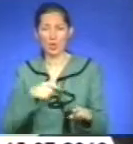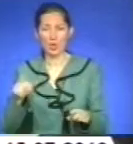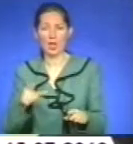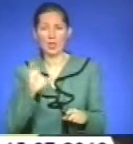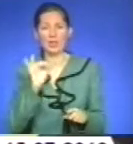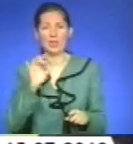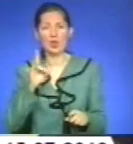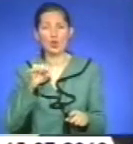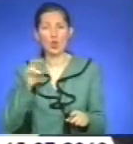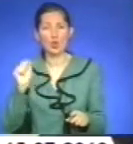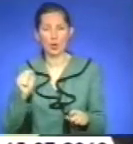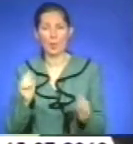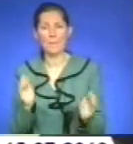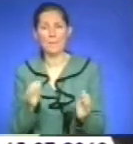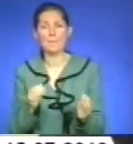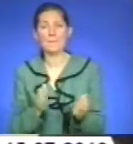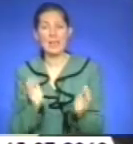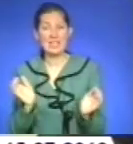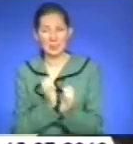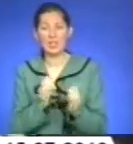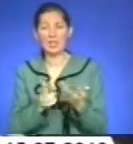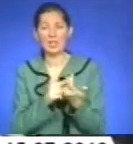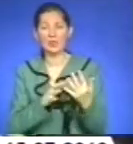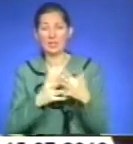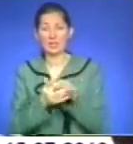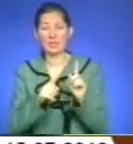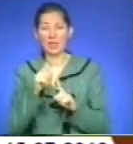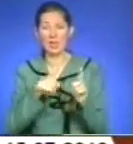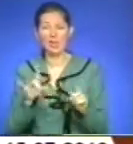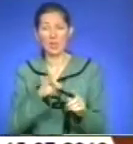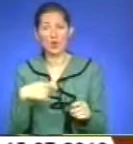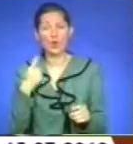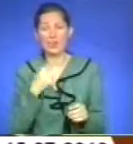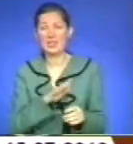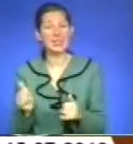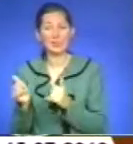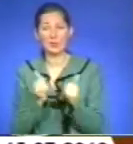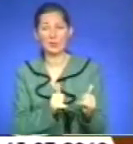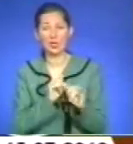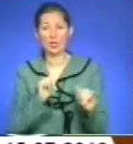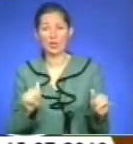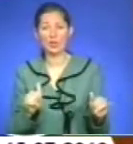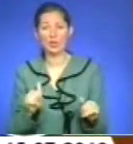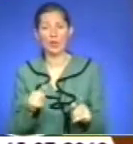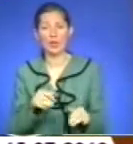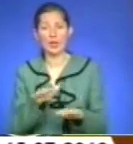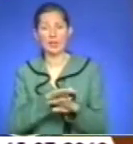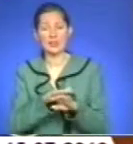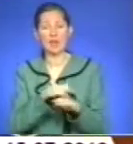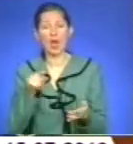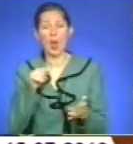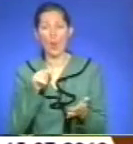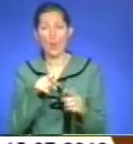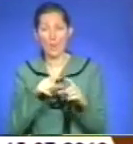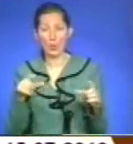думку, механічне зменшення кількості сільських рад, районів, а відтак і областей, не забезпечить розвиток населених пунктів. Потрібно надати